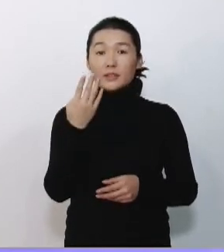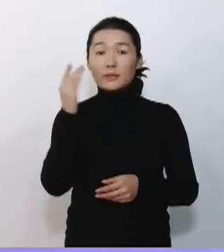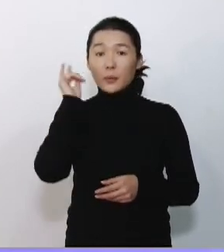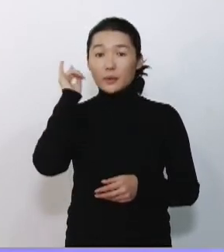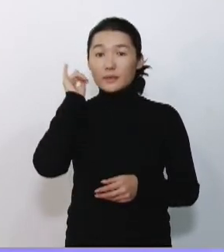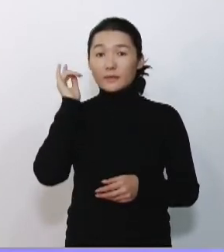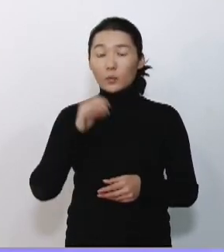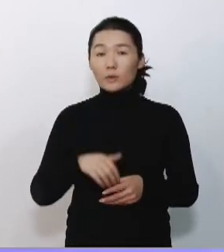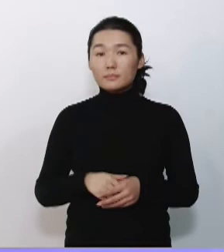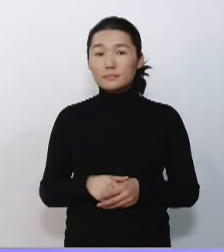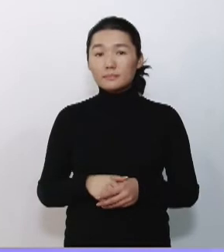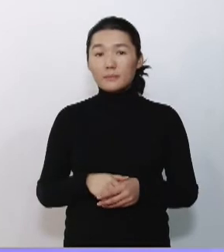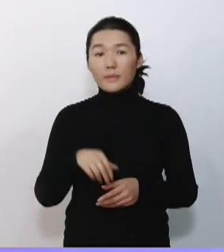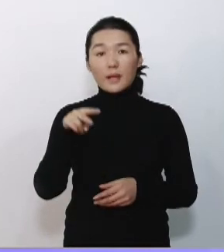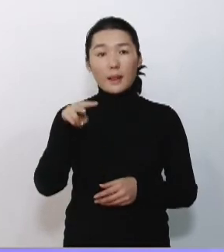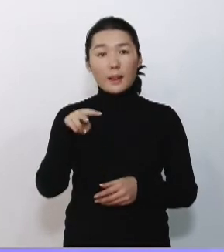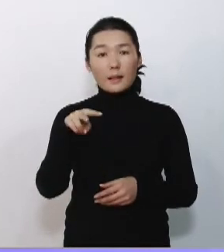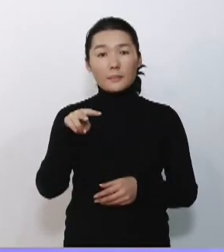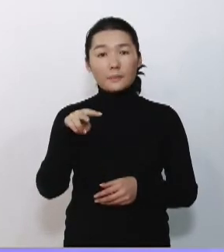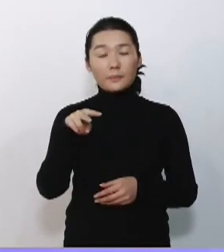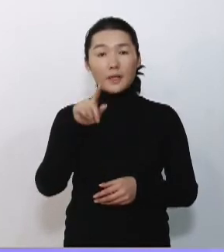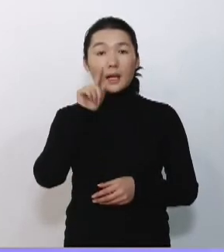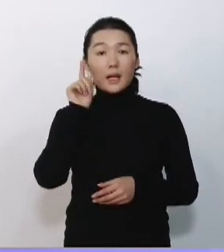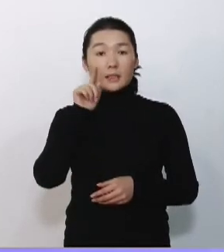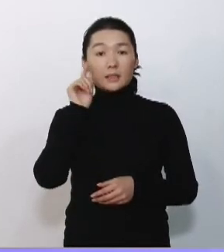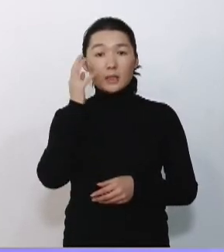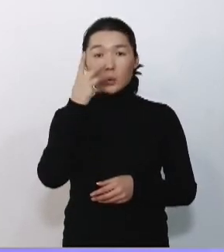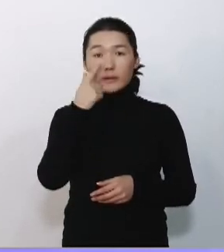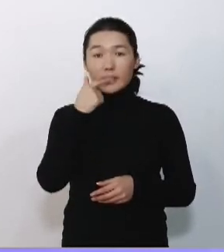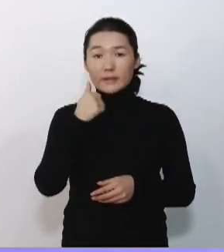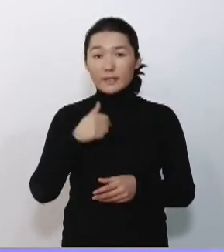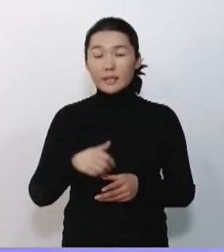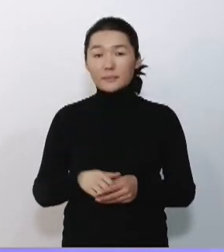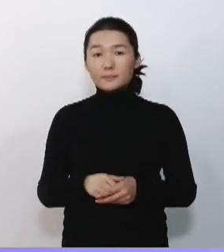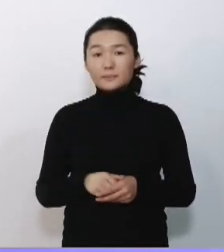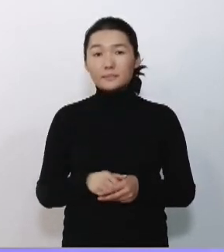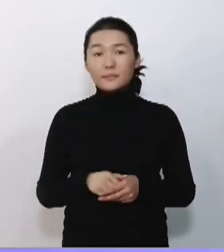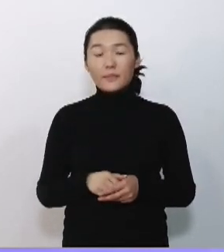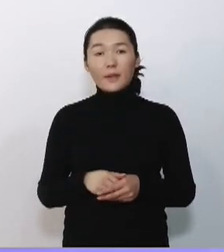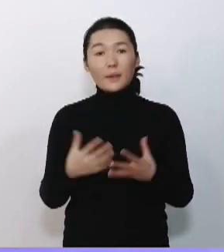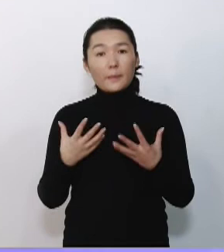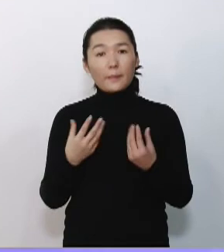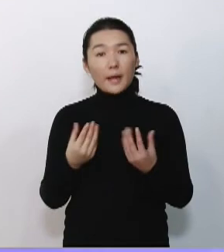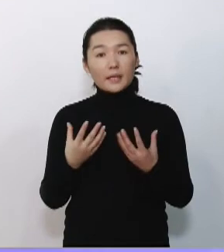Четвертый звук – Л зеленого цвета, мягкий.